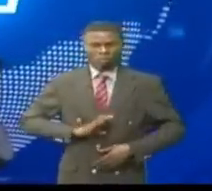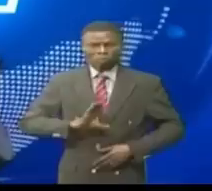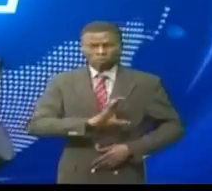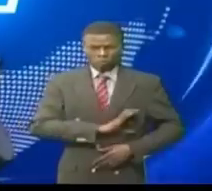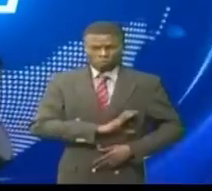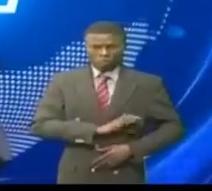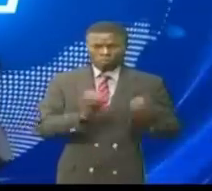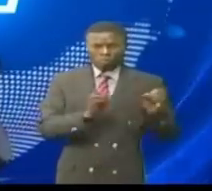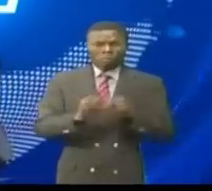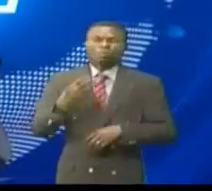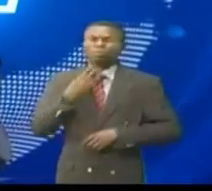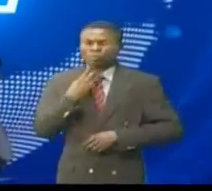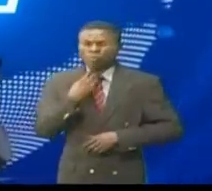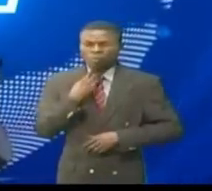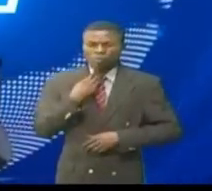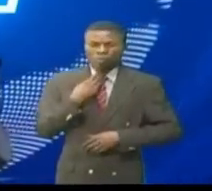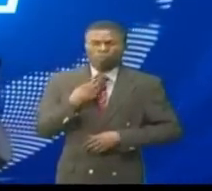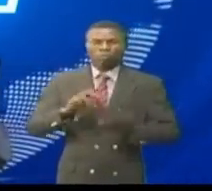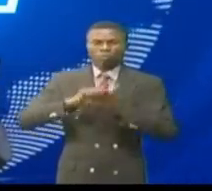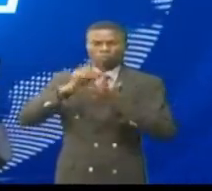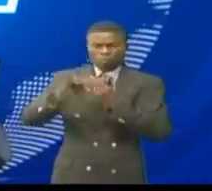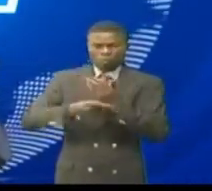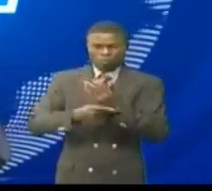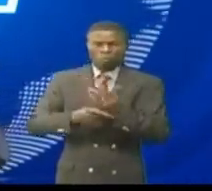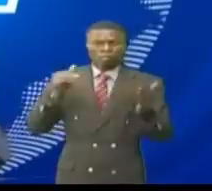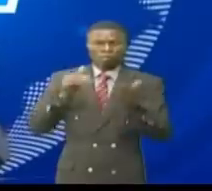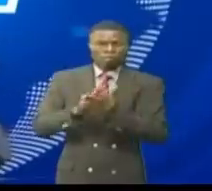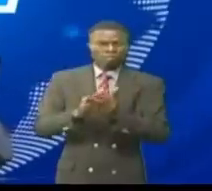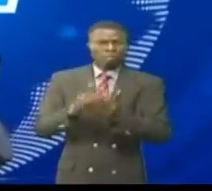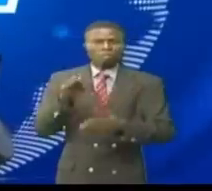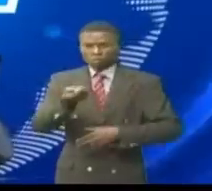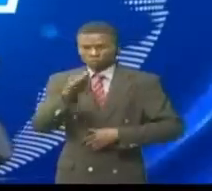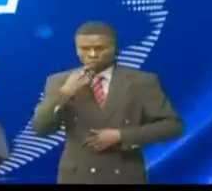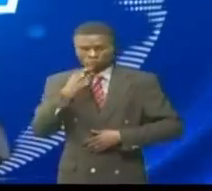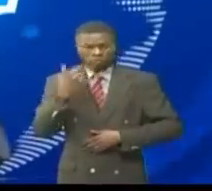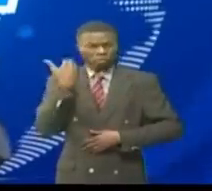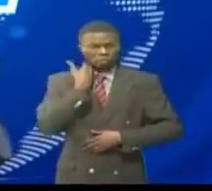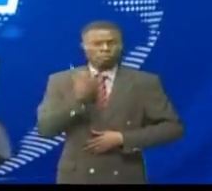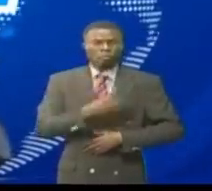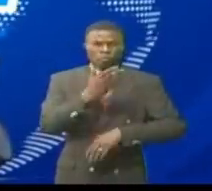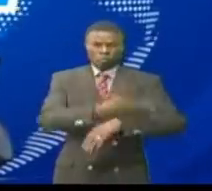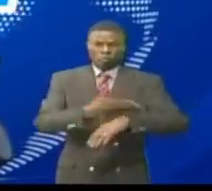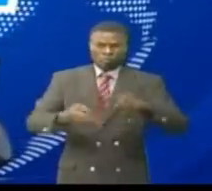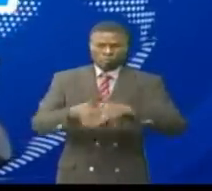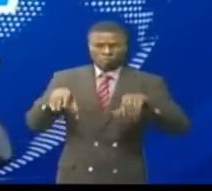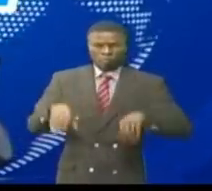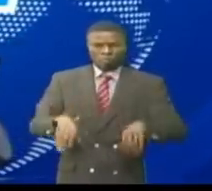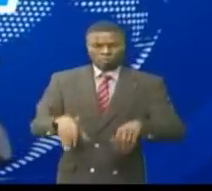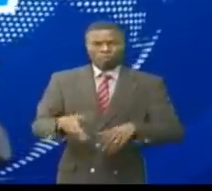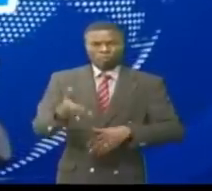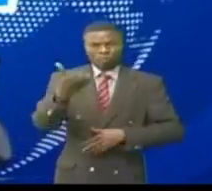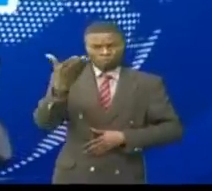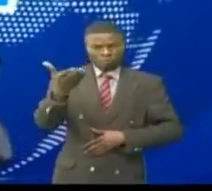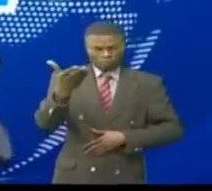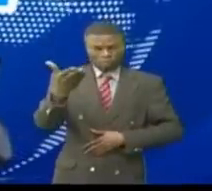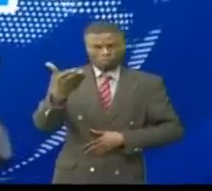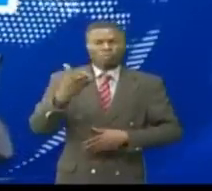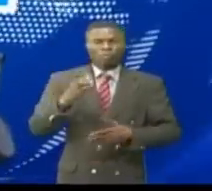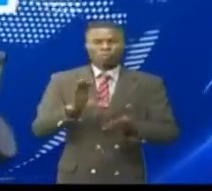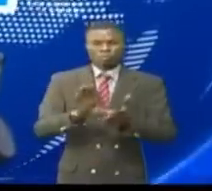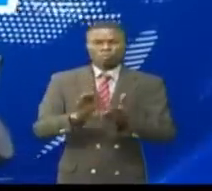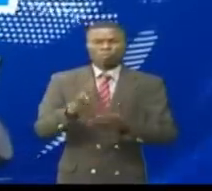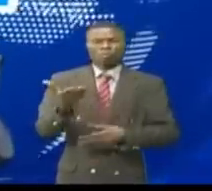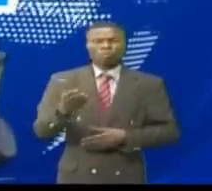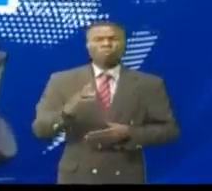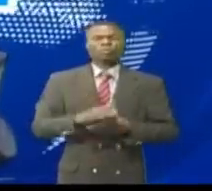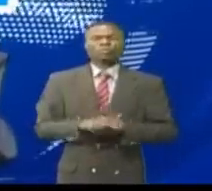à l'initiative de la Ligue nationale anti-tuberculose et anti-lépreuse au Congo. Patti Tondwangu et Emmanuela Commissaire